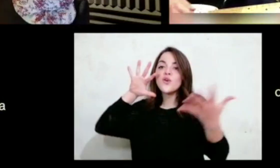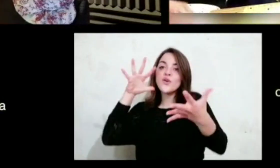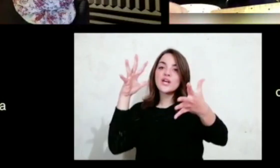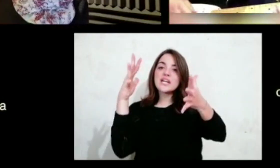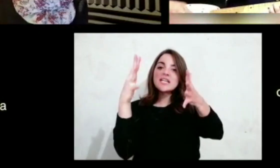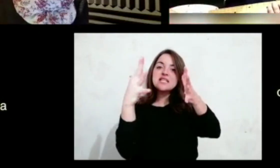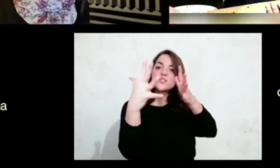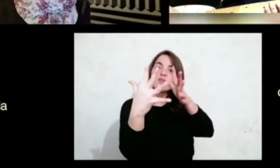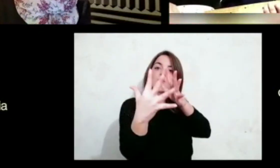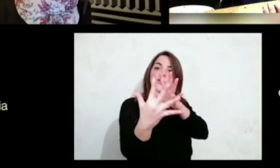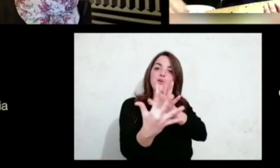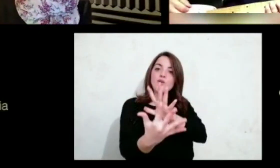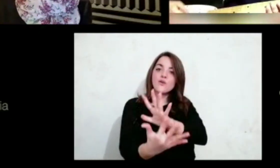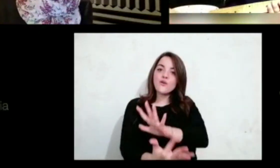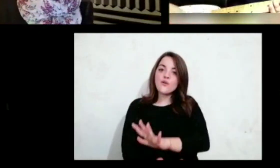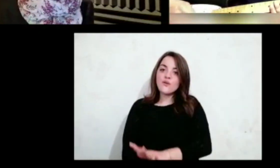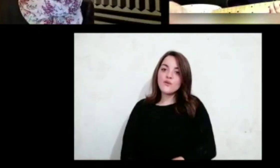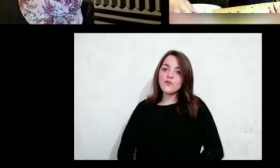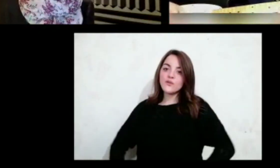diventerà un